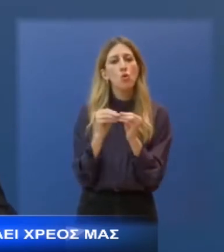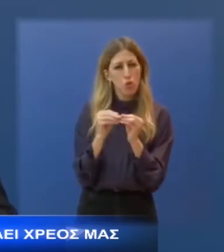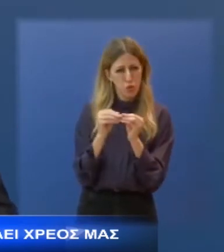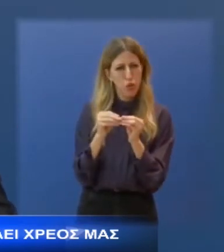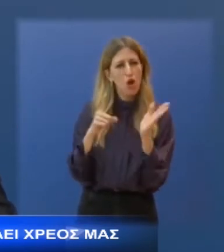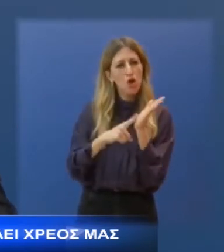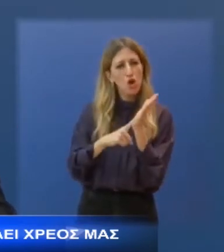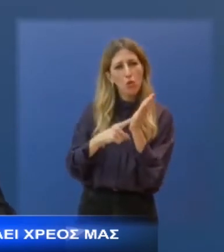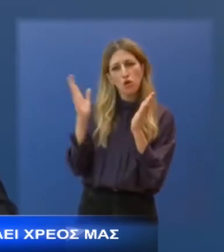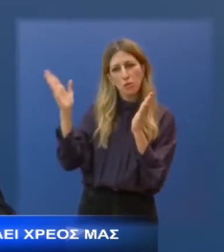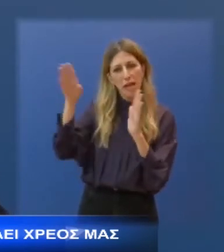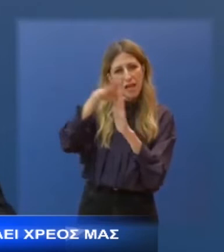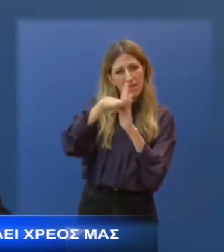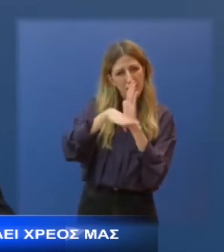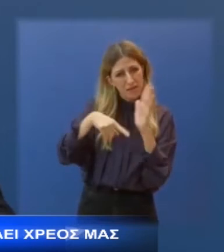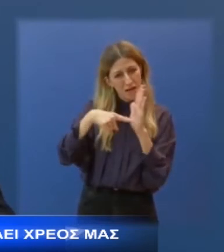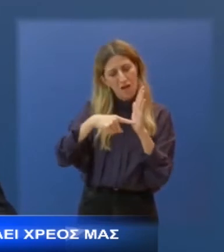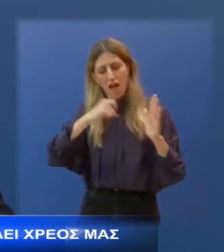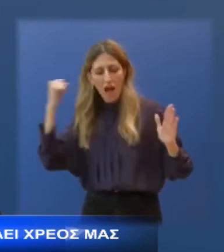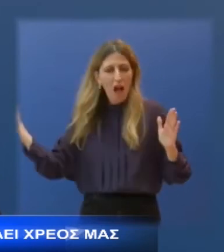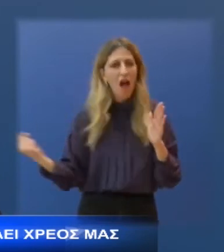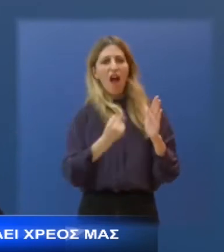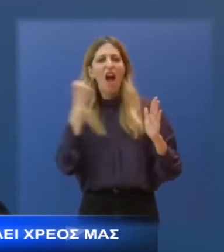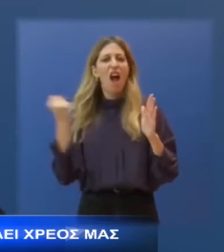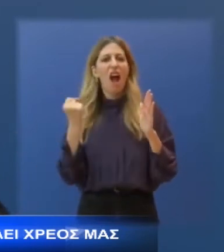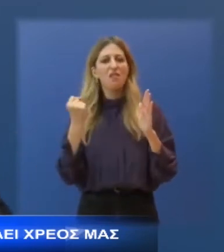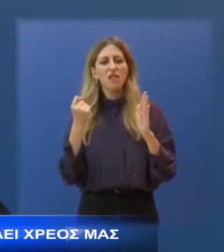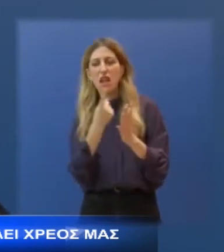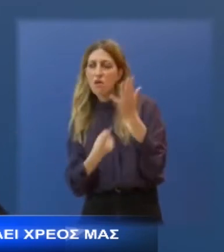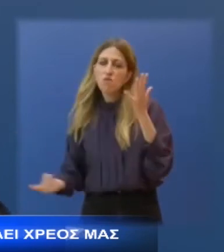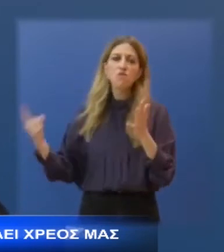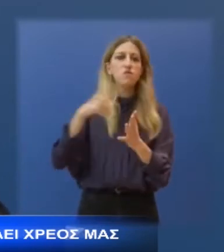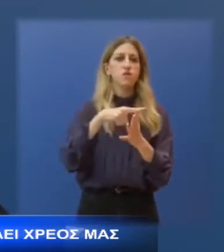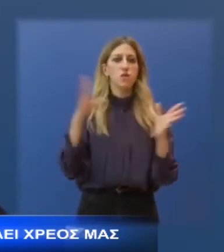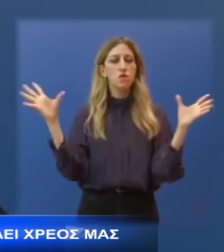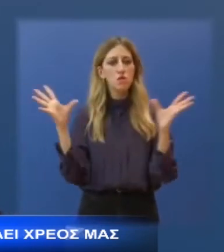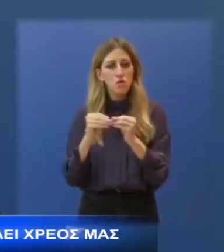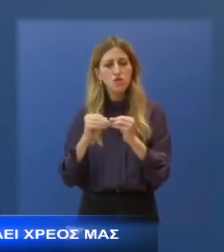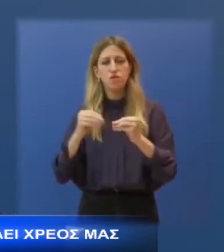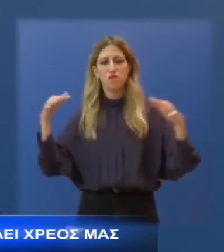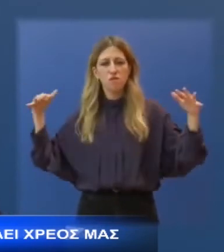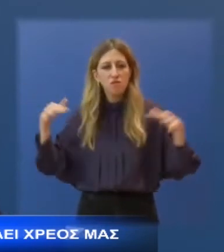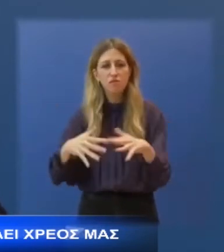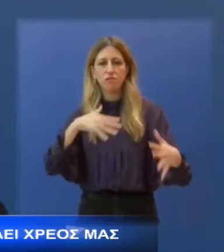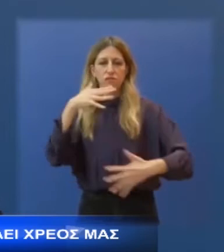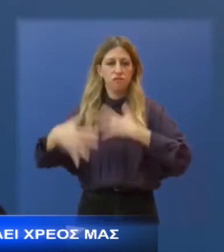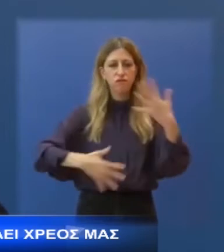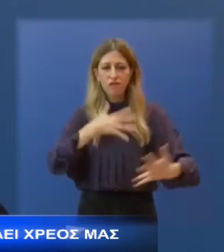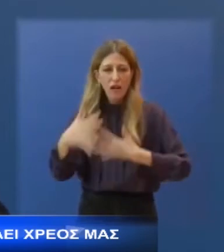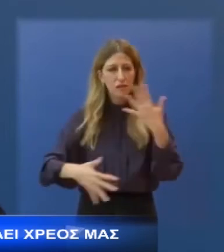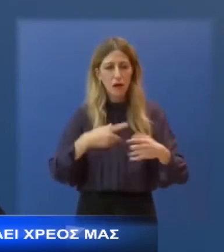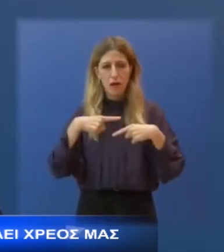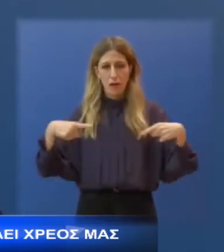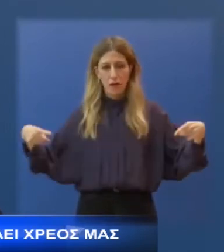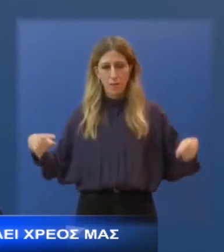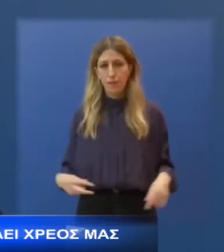δικονομίας, του ποινικού κώδικα, αυστηροποιήθηκαν οι προβλεπόμενες ποινές για αδικήματα και με στοιχεία βίας. Πάγια